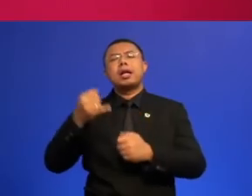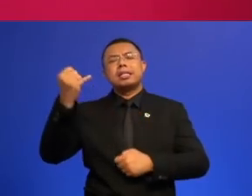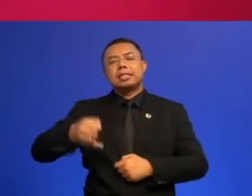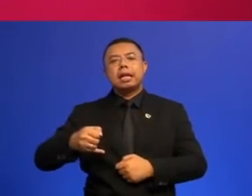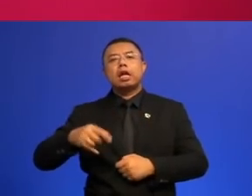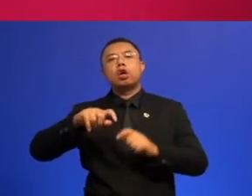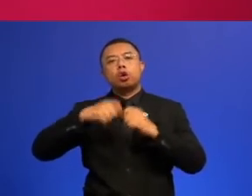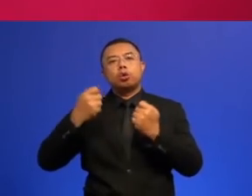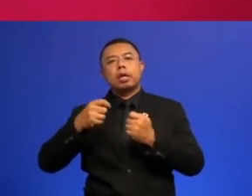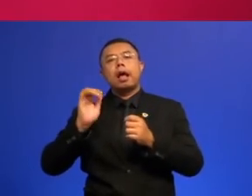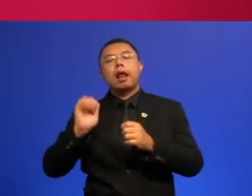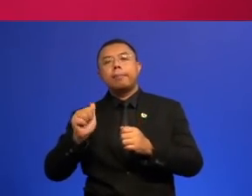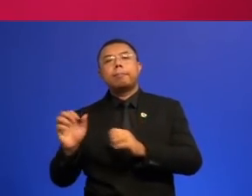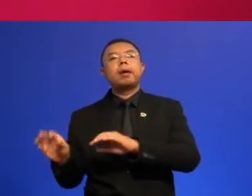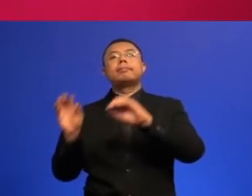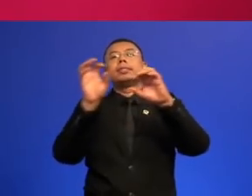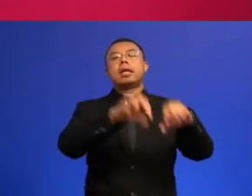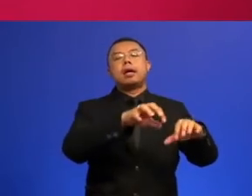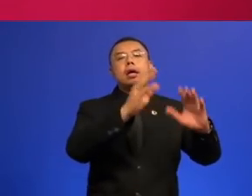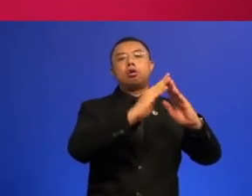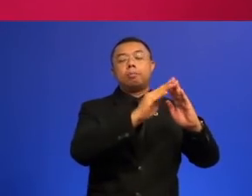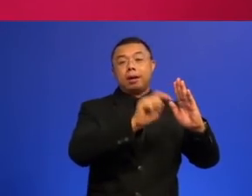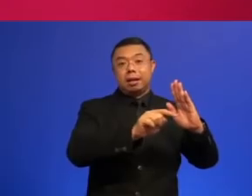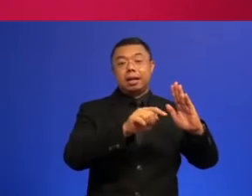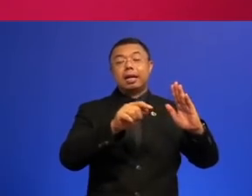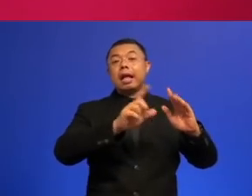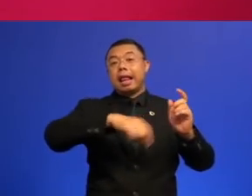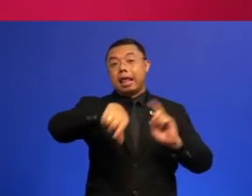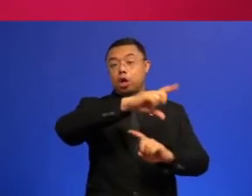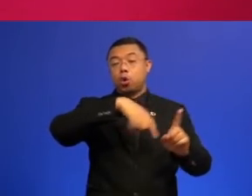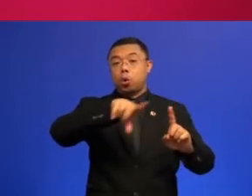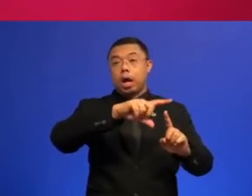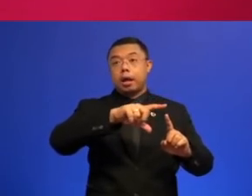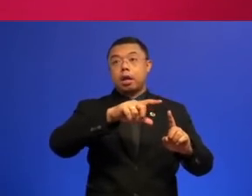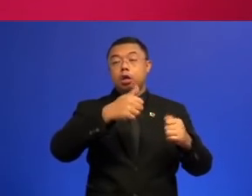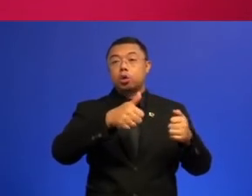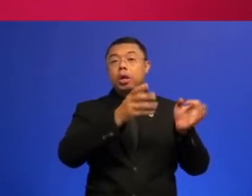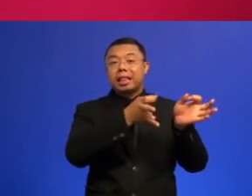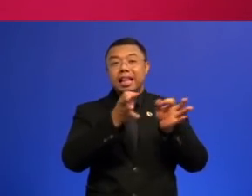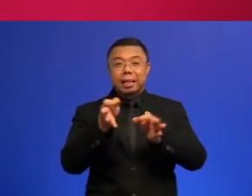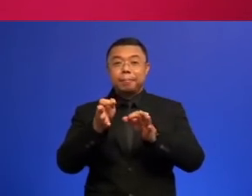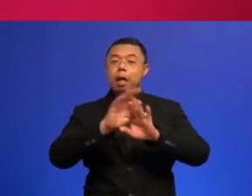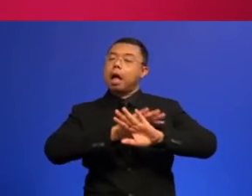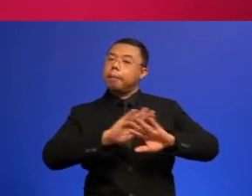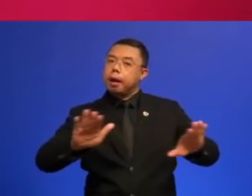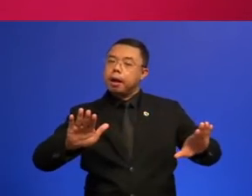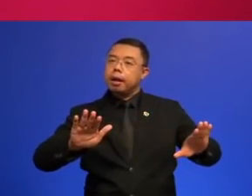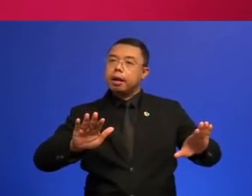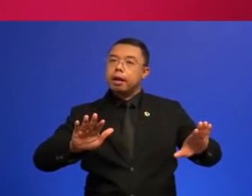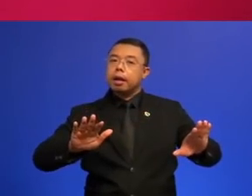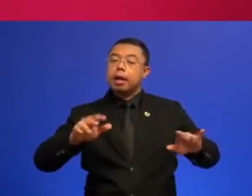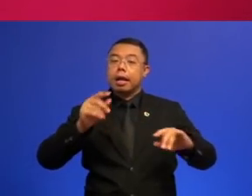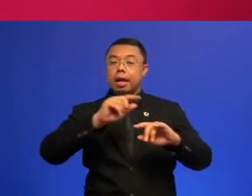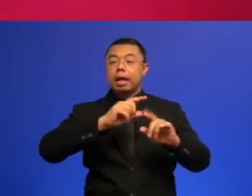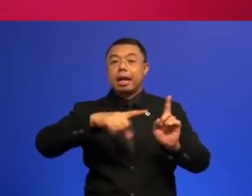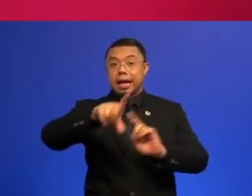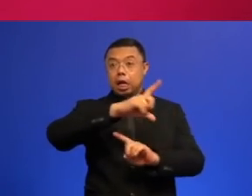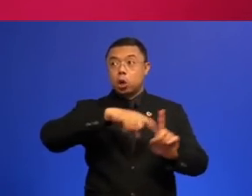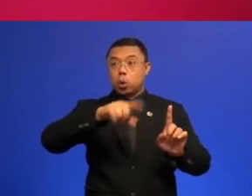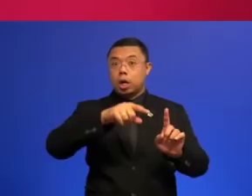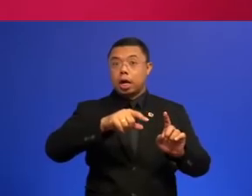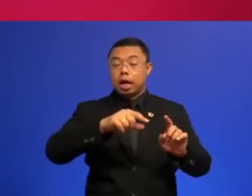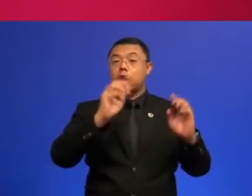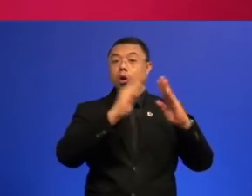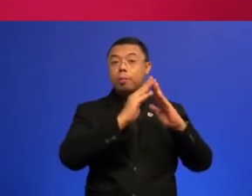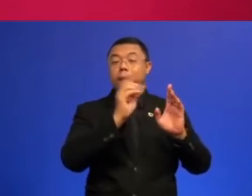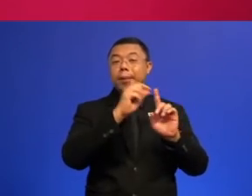Lebih baik dia di rumah yatim piatu. Yang lingkungannya lebih aman dan lingkungan yatim